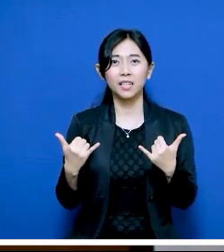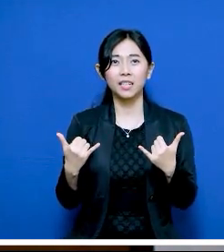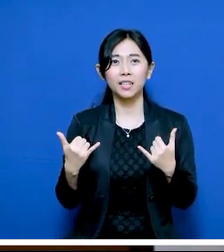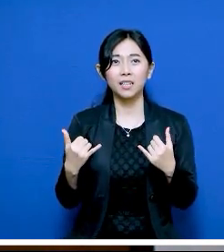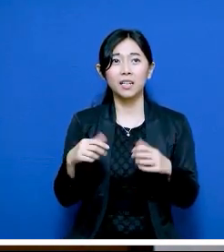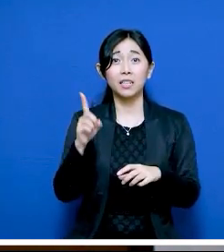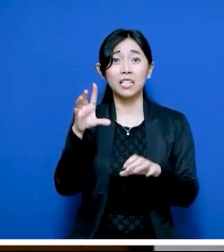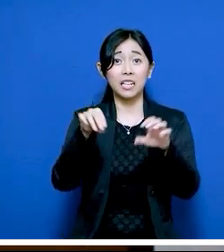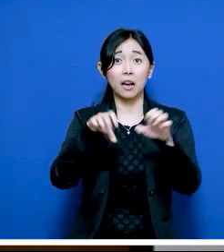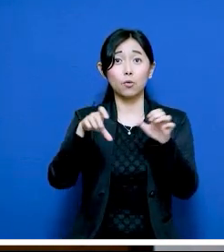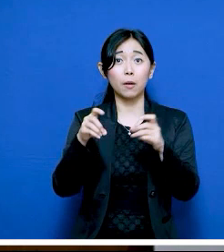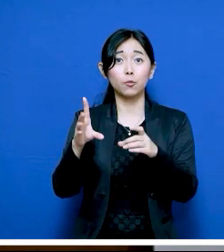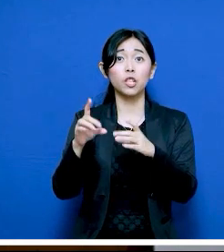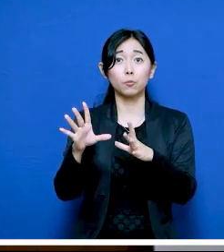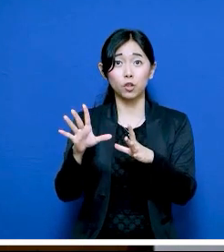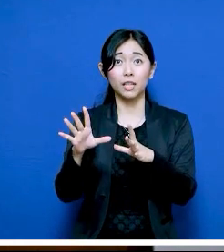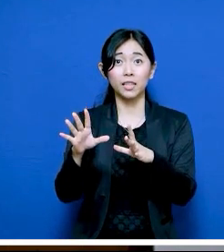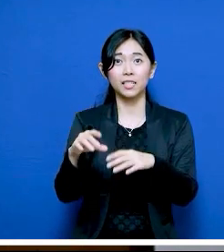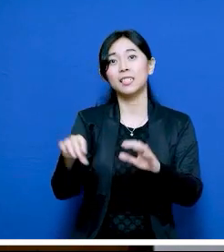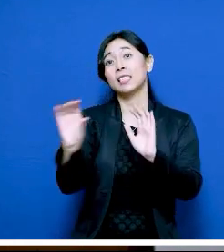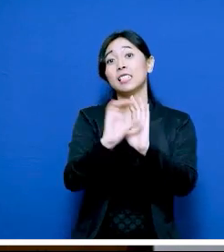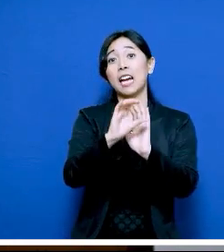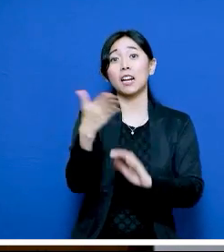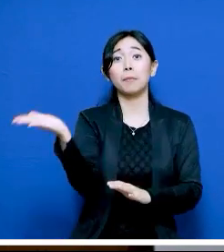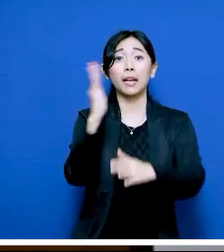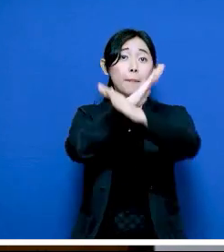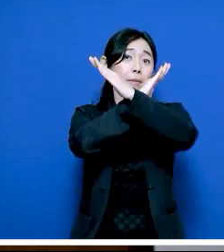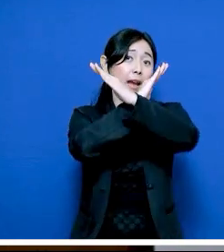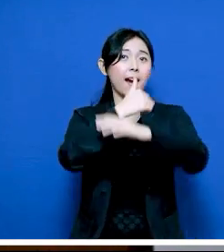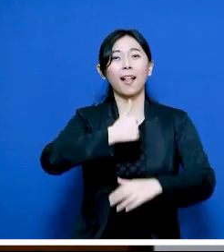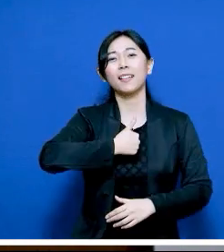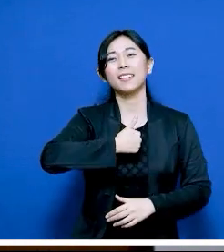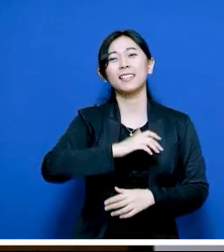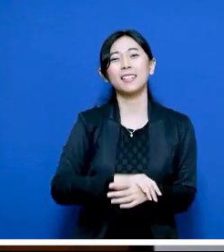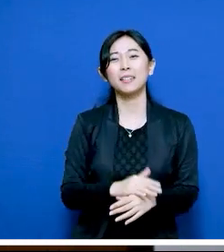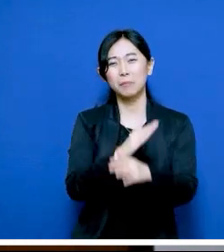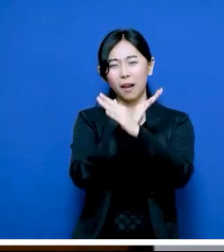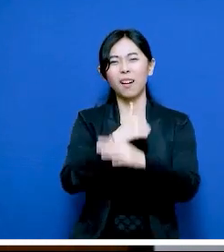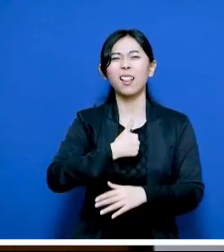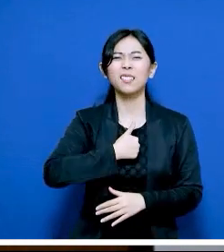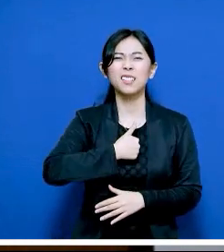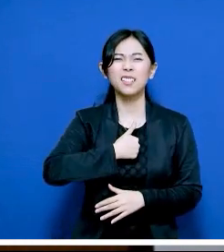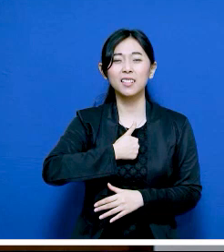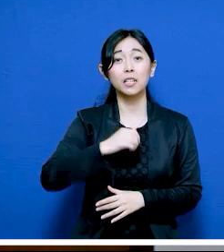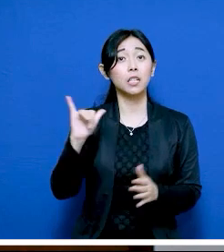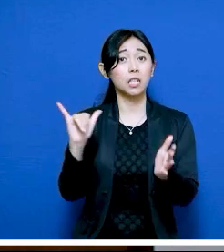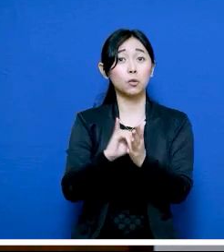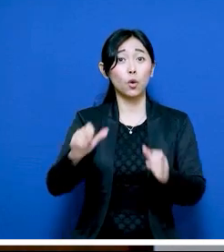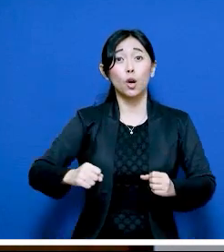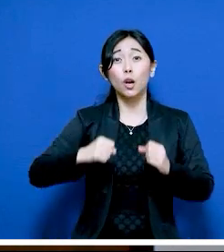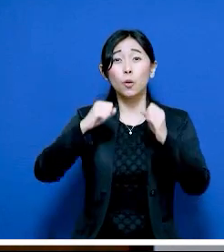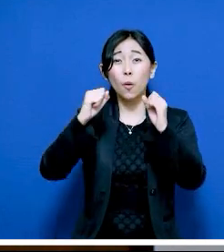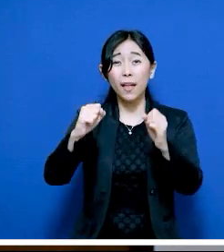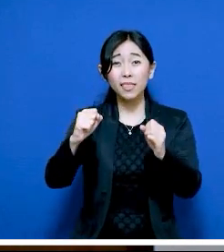oleh murid-muridnya adalah sebuah upaya menyangkal diri. Menyangkal diri ini adalah kekuatan